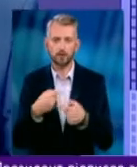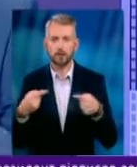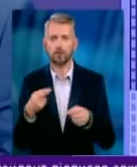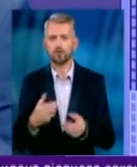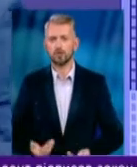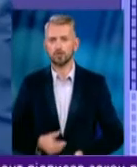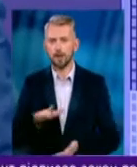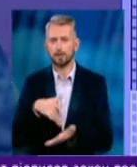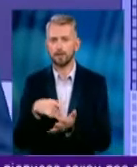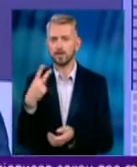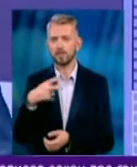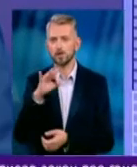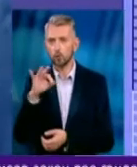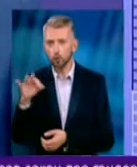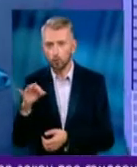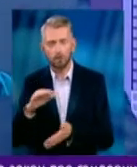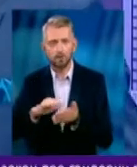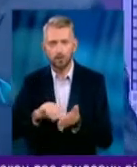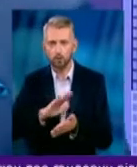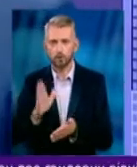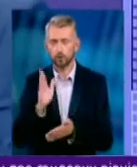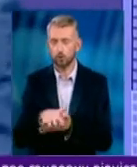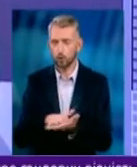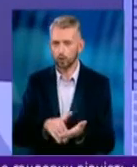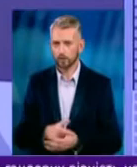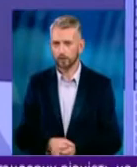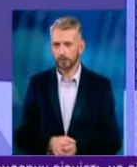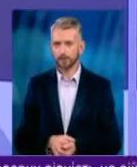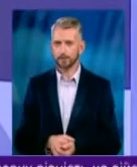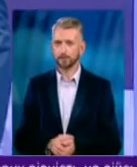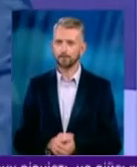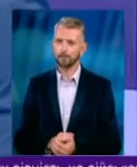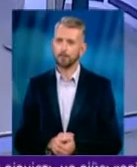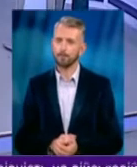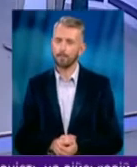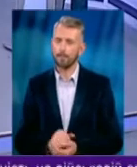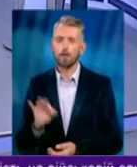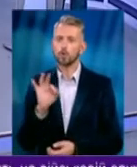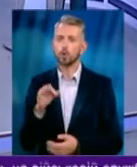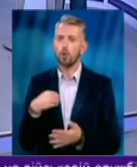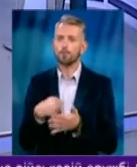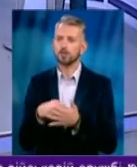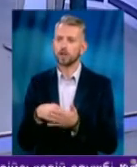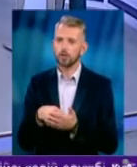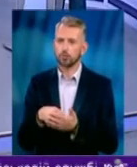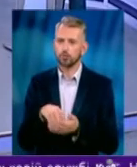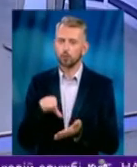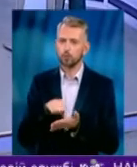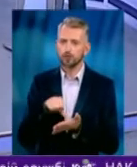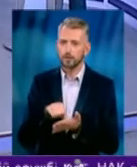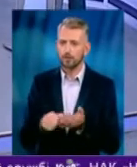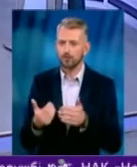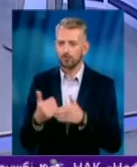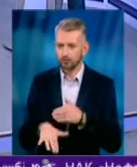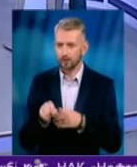життя міста. 20:00, не пропустіть, ми ж будемо продовжувати. Отже, щодо бюджету, участі,